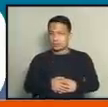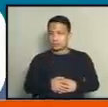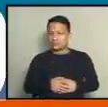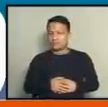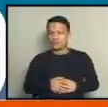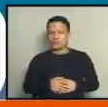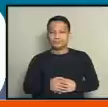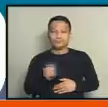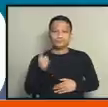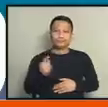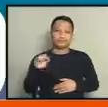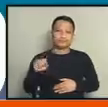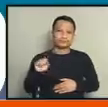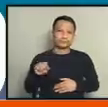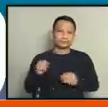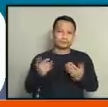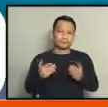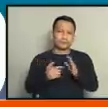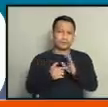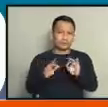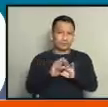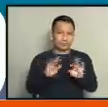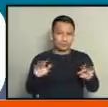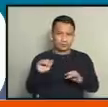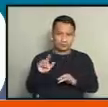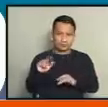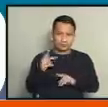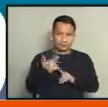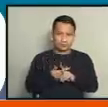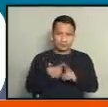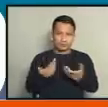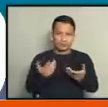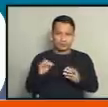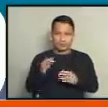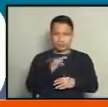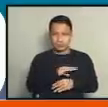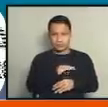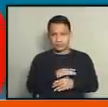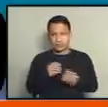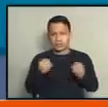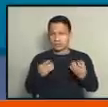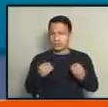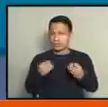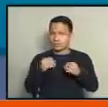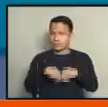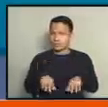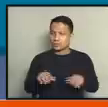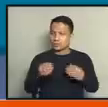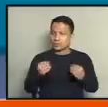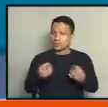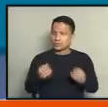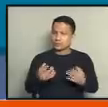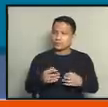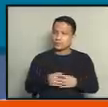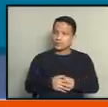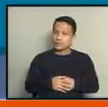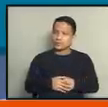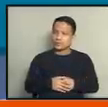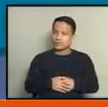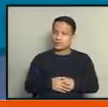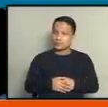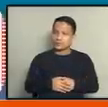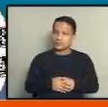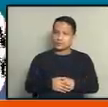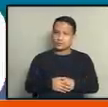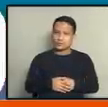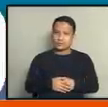Apo. At wala pong 13-month pay at walang benefits. Ang dami pong wala, Sir. Apo, Sir. Sir, actually po